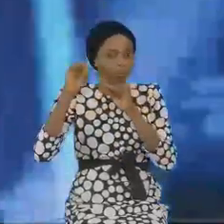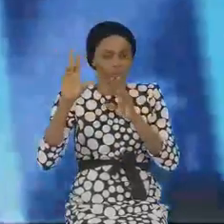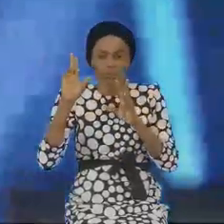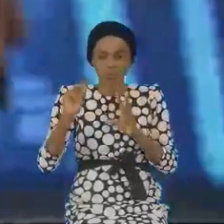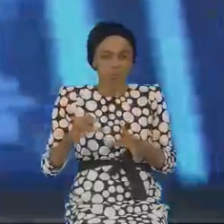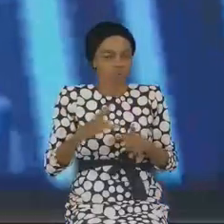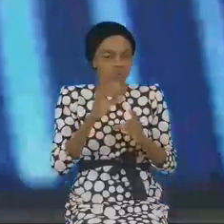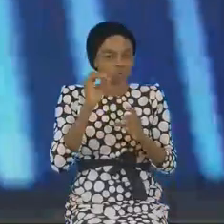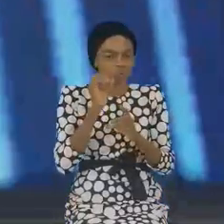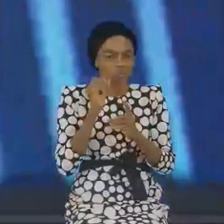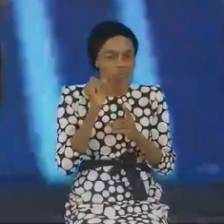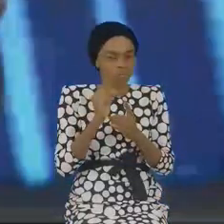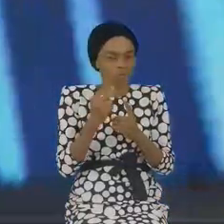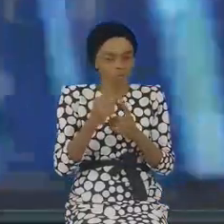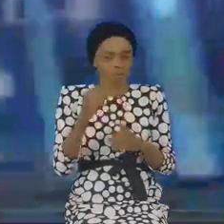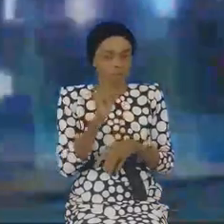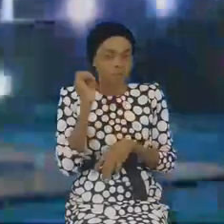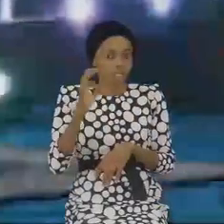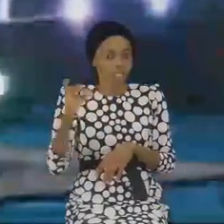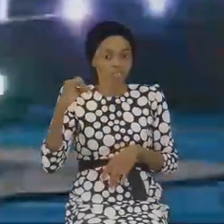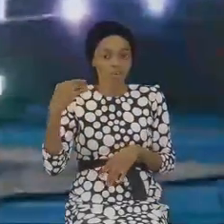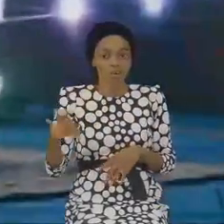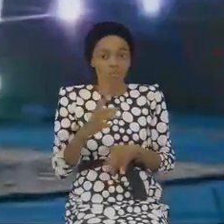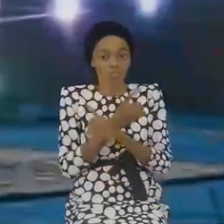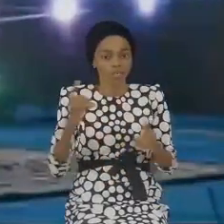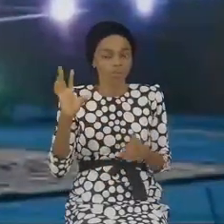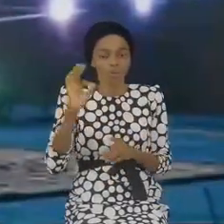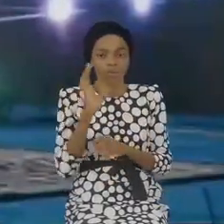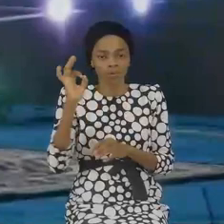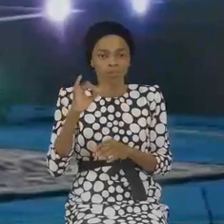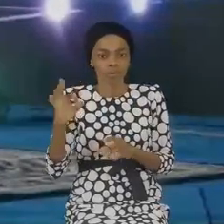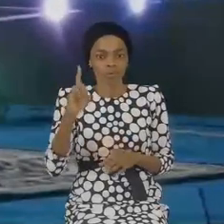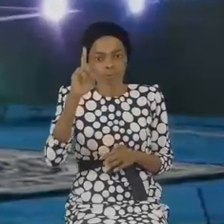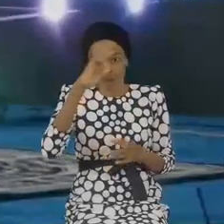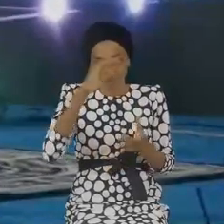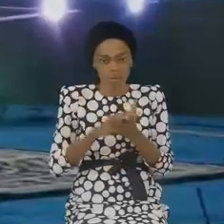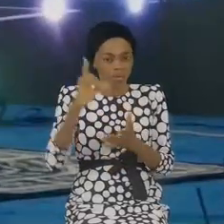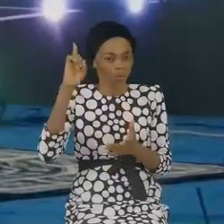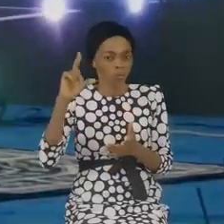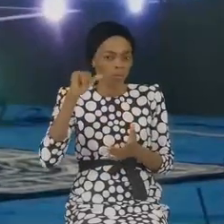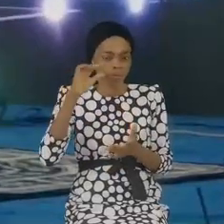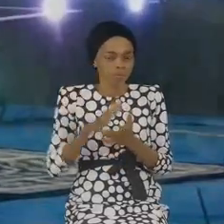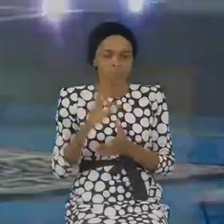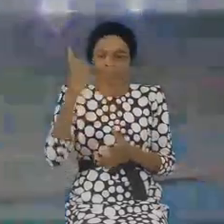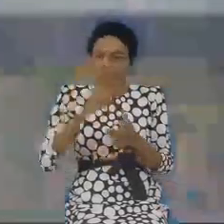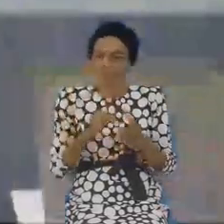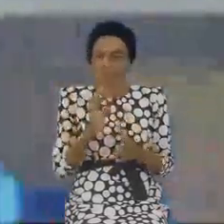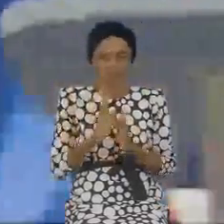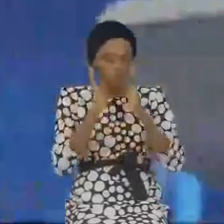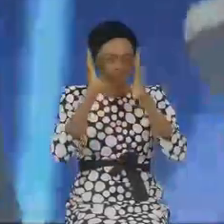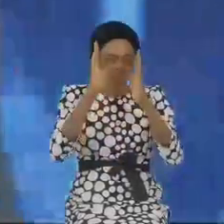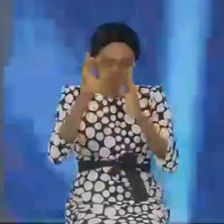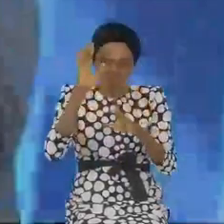là-bas? Est-ce qu'il n'y a pas de message d'un homme et une femme jusqu'à ce que la mort nous sépare? Pourquoi est-ce que nous nous concentrons seulement sur